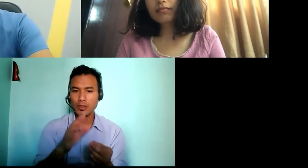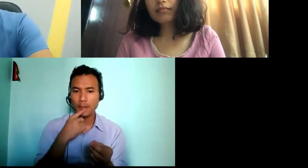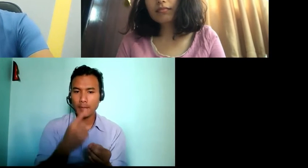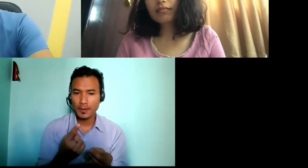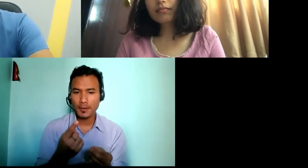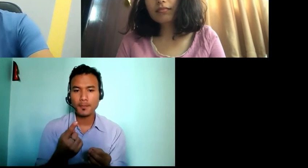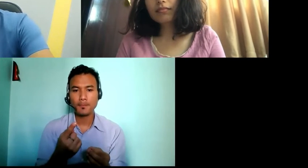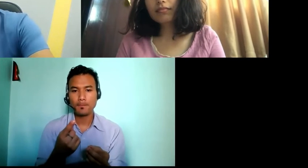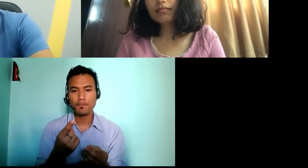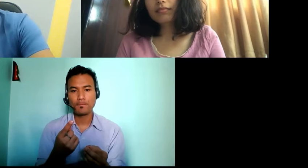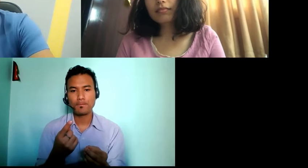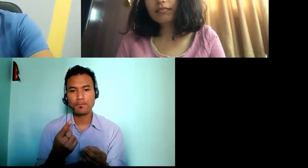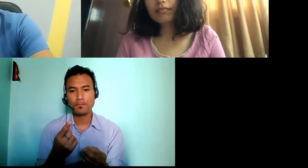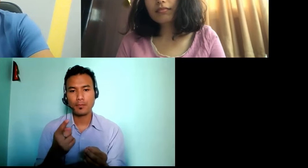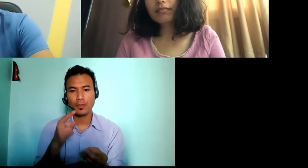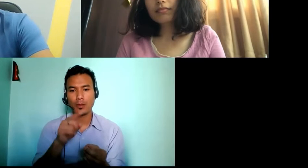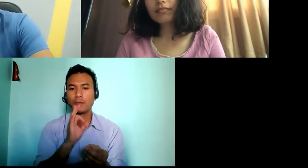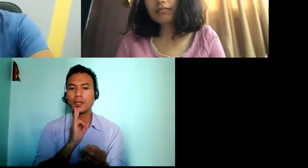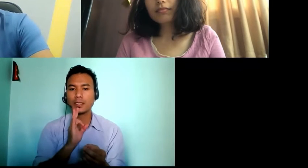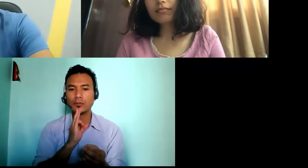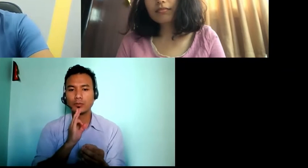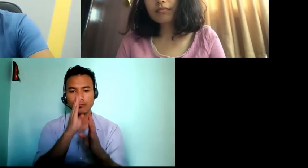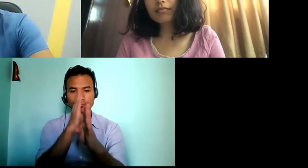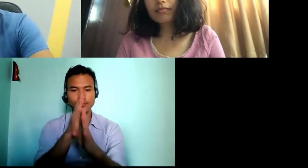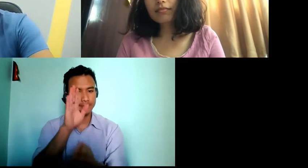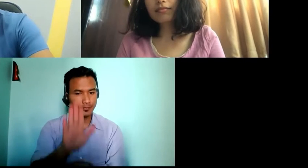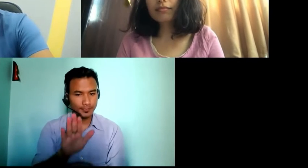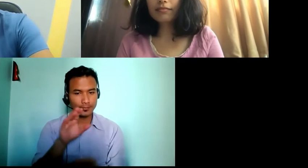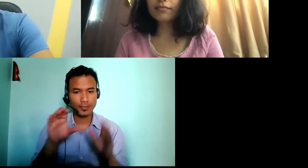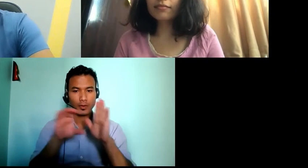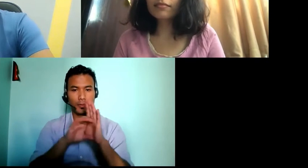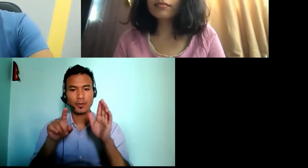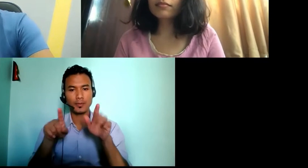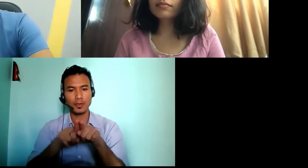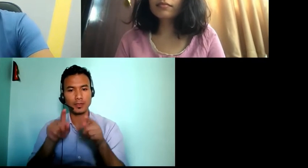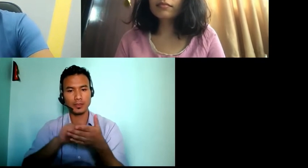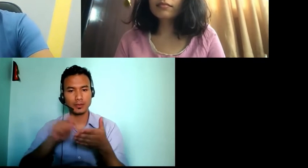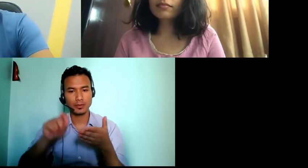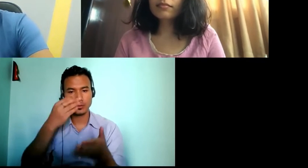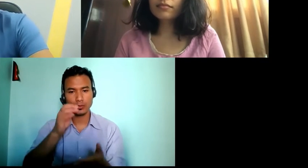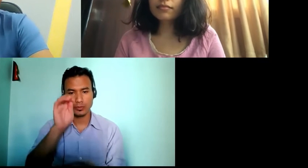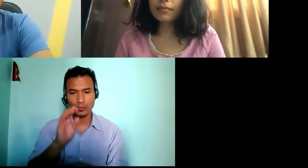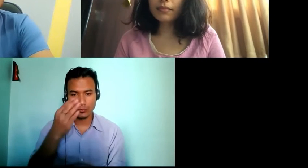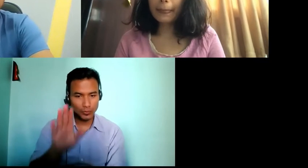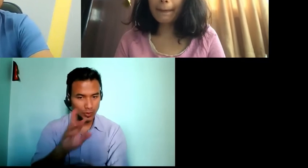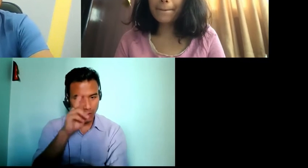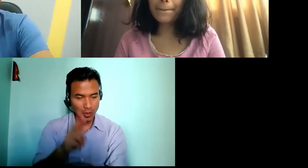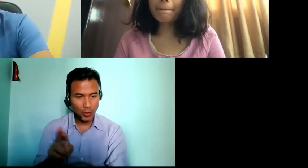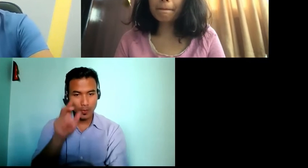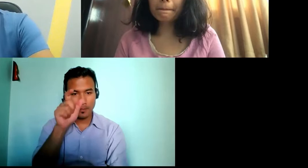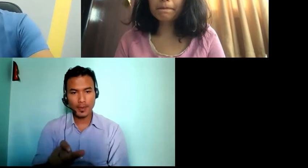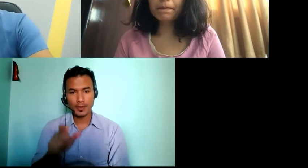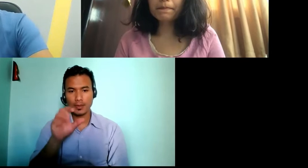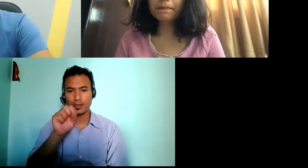चाहिँ यो फेसबुक लाइभ भइरहेको तल कमेन्ट बक्समा पनि लेख्न सक्नुहुन्छ, र त्यस्तै गरिकन व्यक्तिगत रूपमा तपाईँले यदि मेसेज